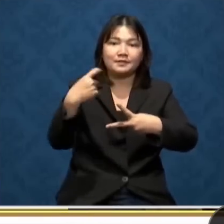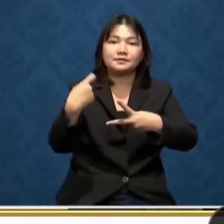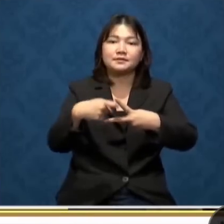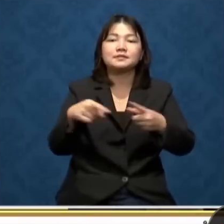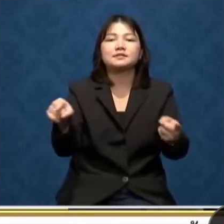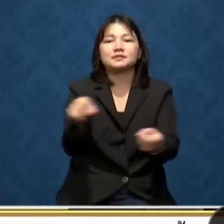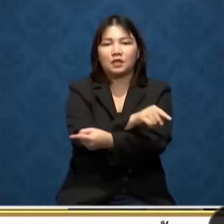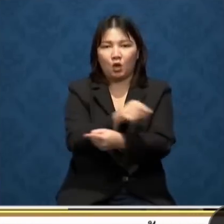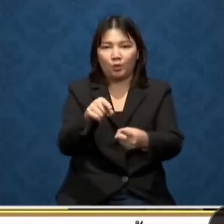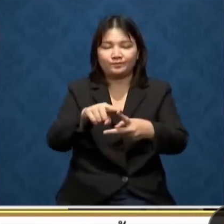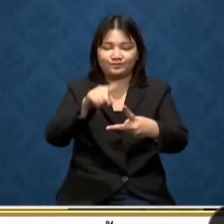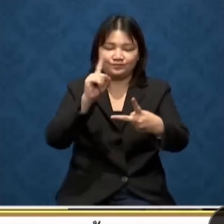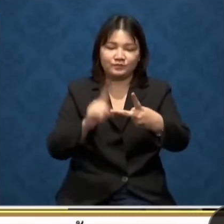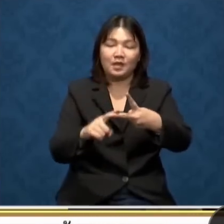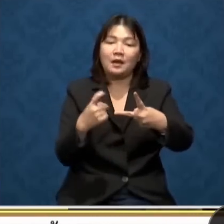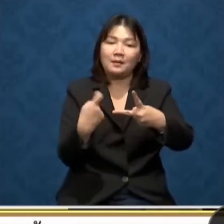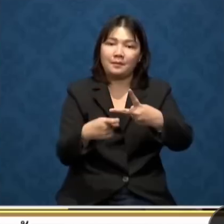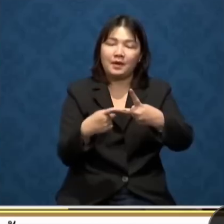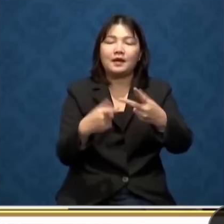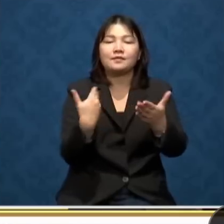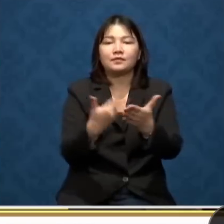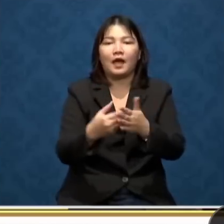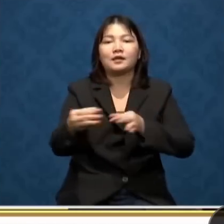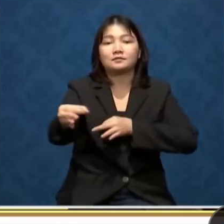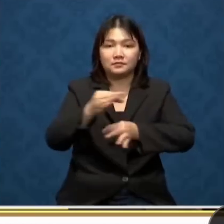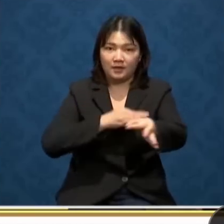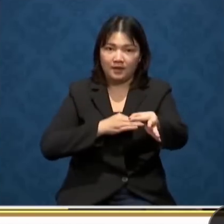คมแล้วก็กรองทุนเงินทดแทน